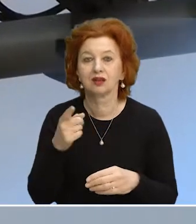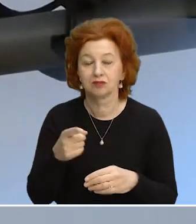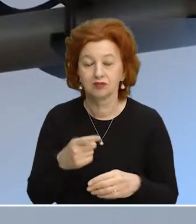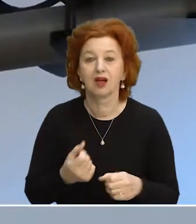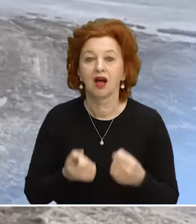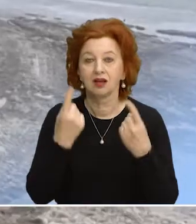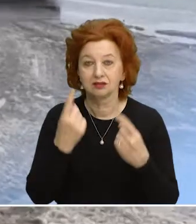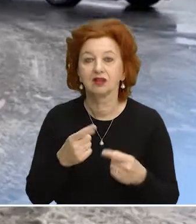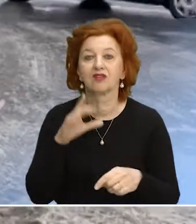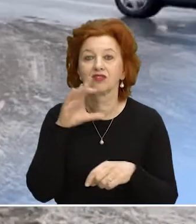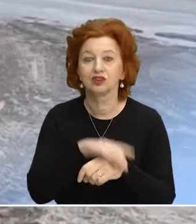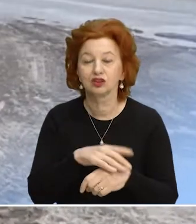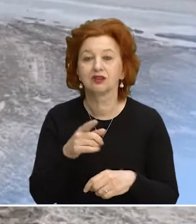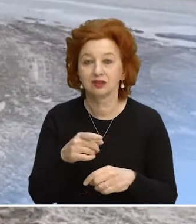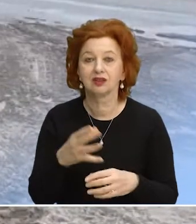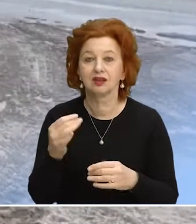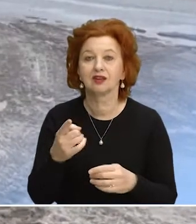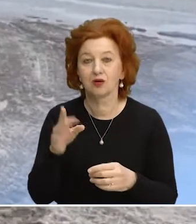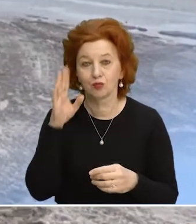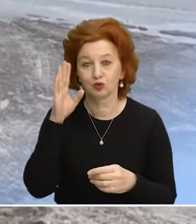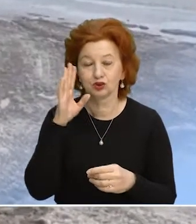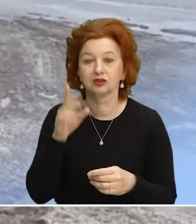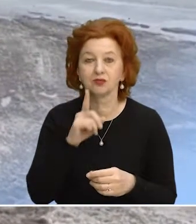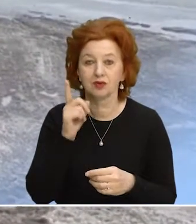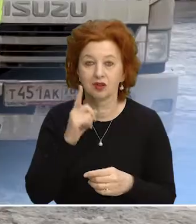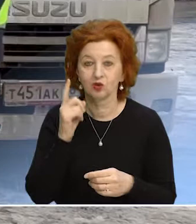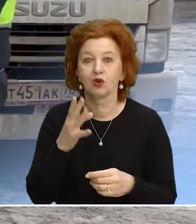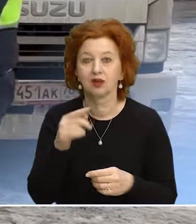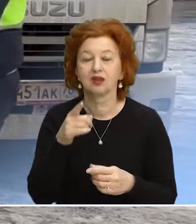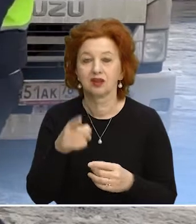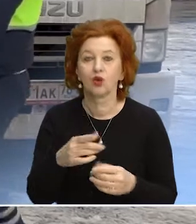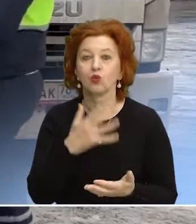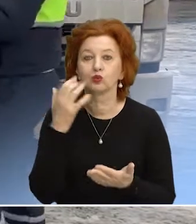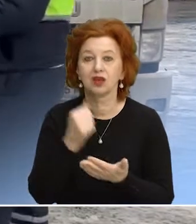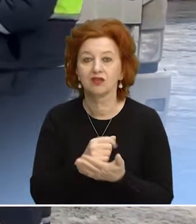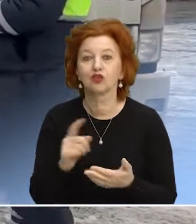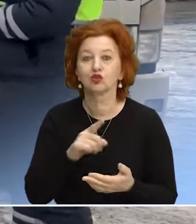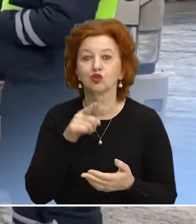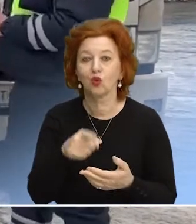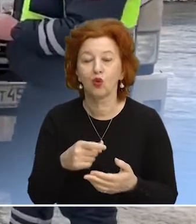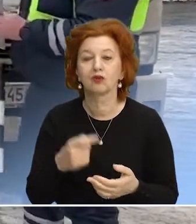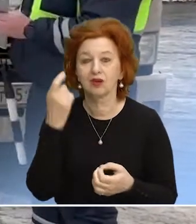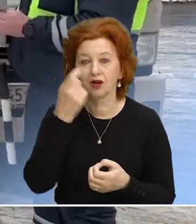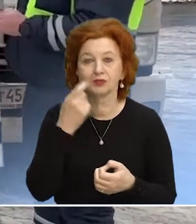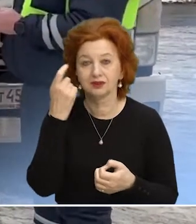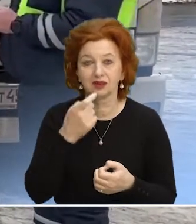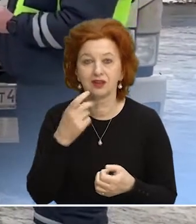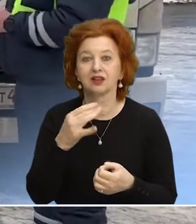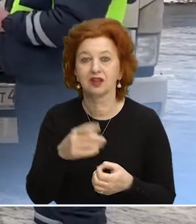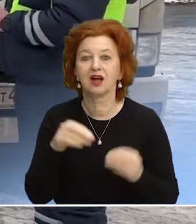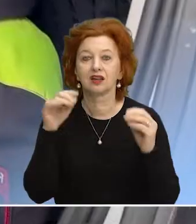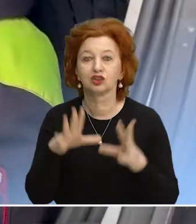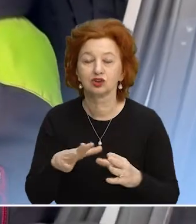Шахты. Оперативники вышли на подозреваемого, 35-летнего местного жителя. Стражи порядка установили, что фигурант в состоянии